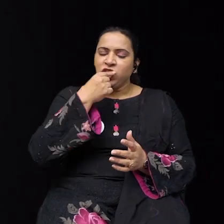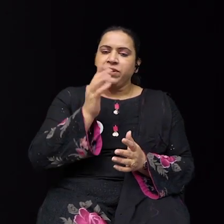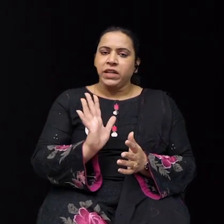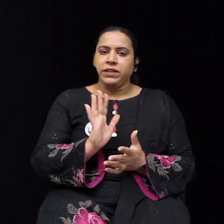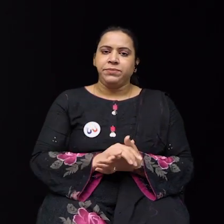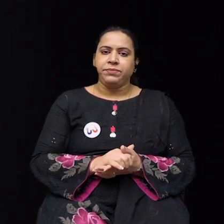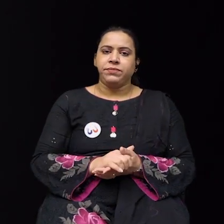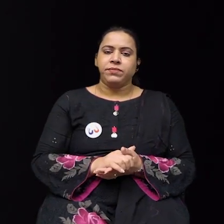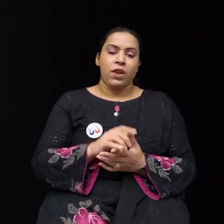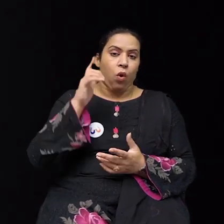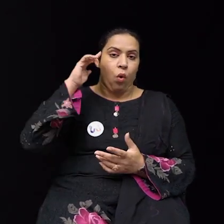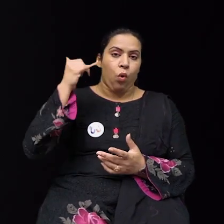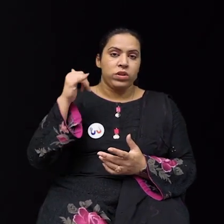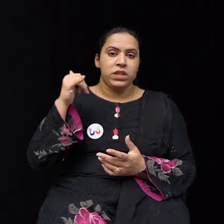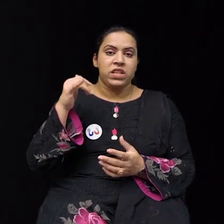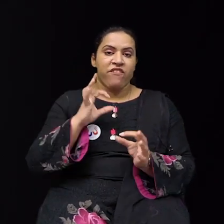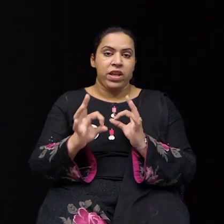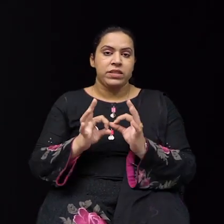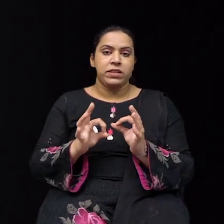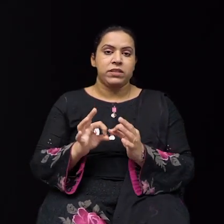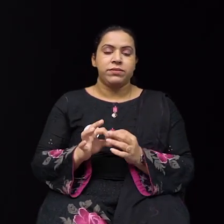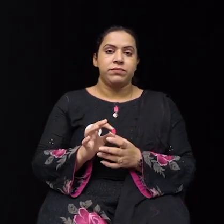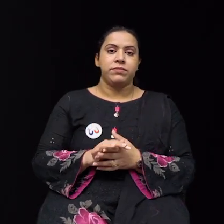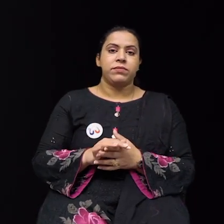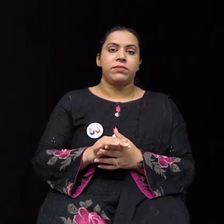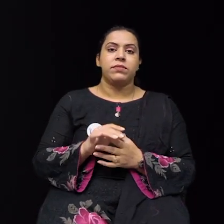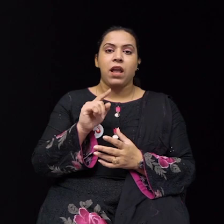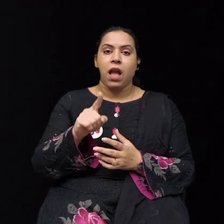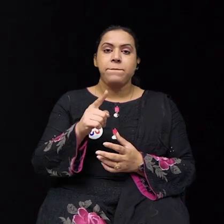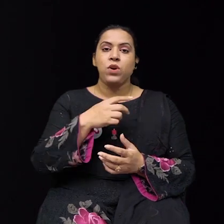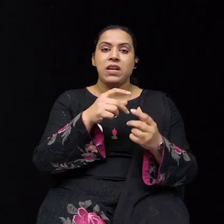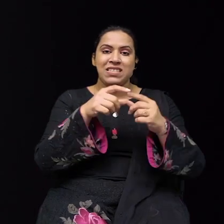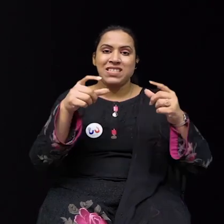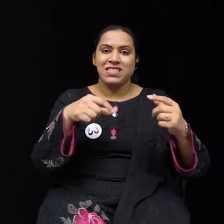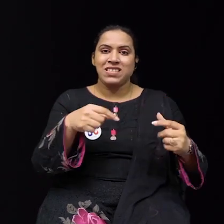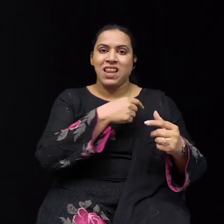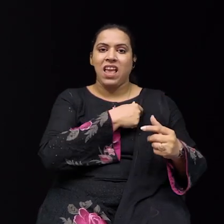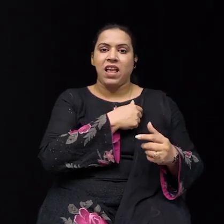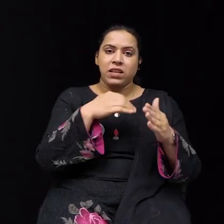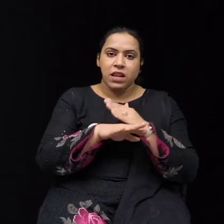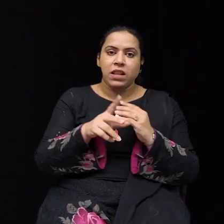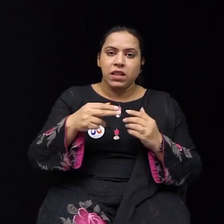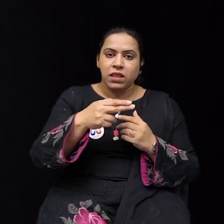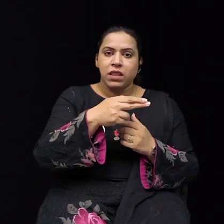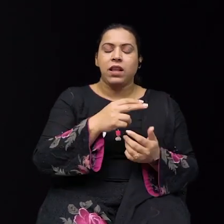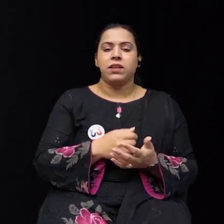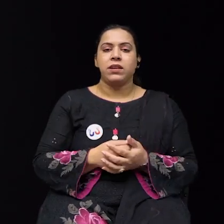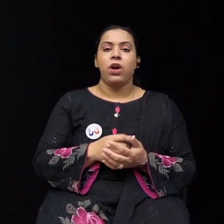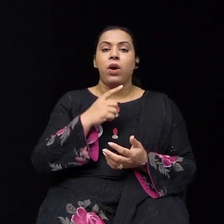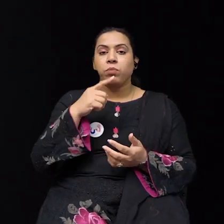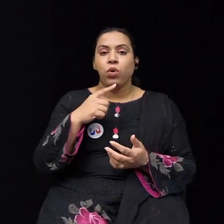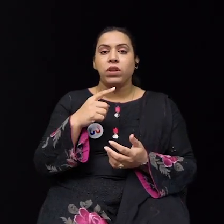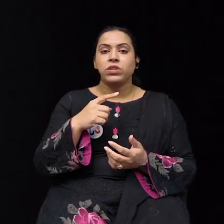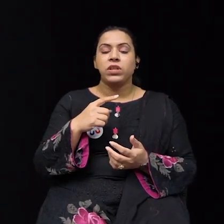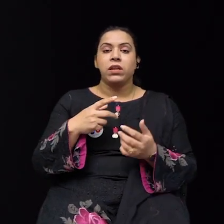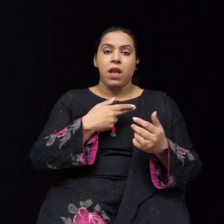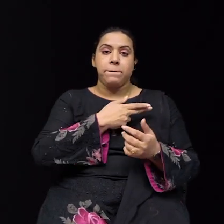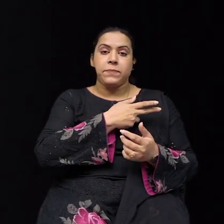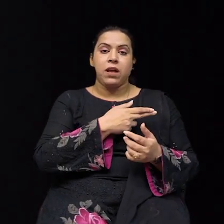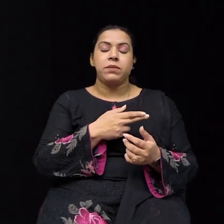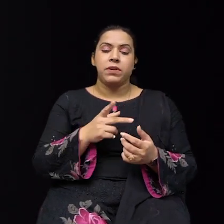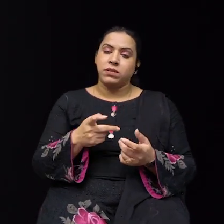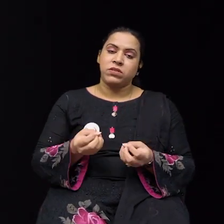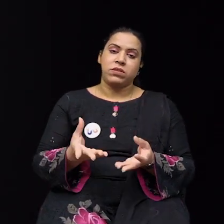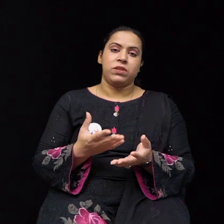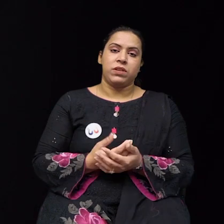ہے لیکن رہیں گی ہمیشہ. ہو سکتا ہے کہ اس وقت فیصلہ کیا جائے کہ آپ کو اسٹینٹ ڈالنے کی ضرورت ہے تو آپ کو اسٹینٹ ڈالا جائے گا, اور اگر کہا جائے کہ